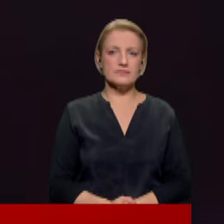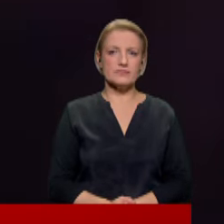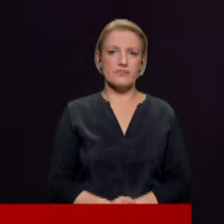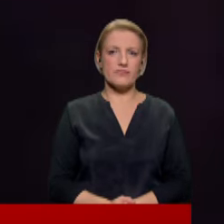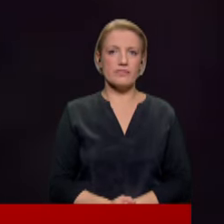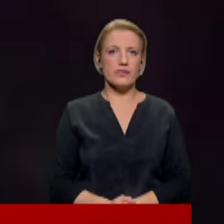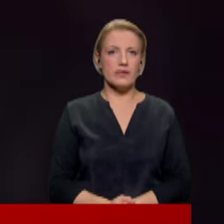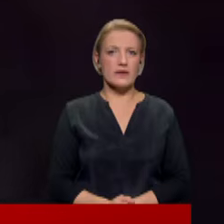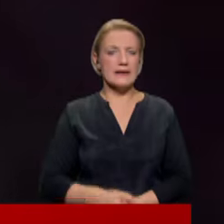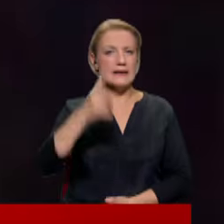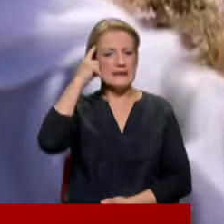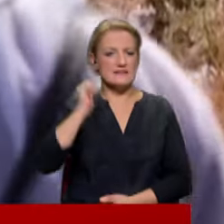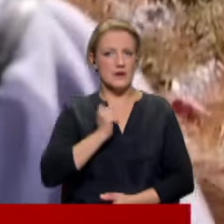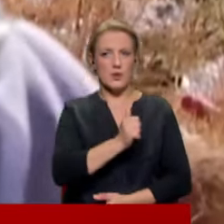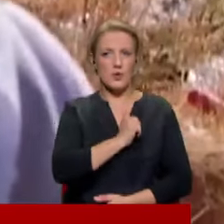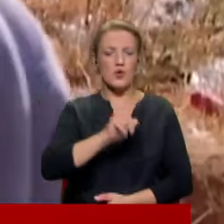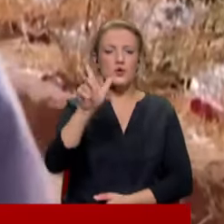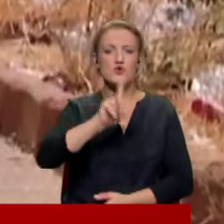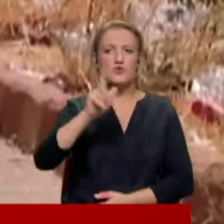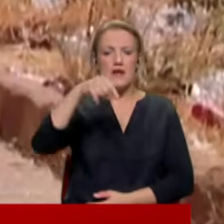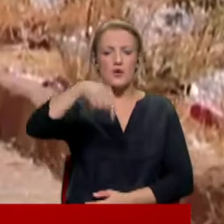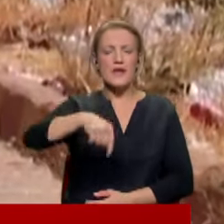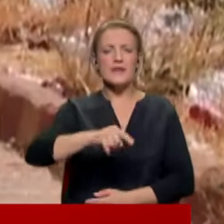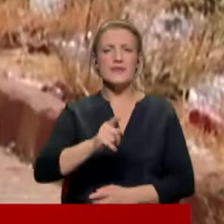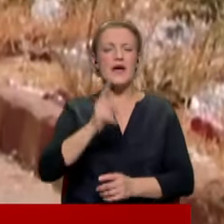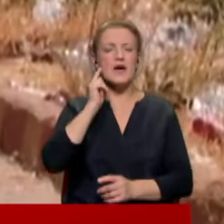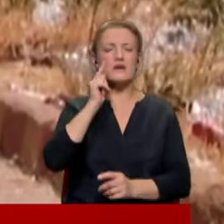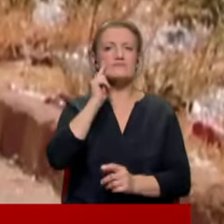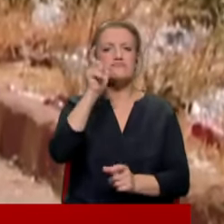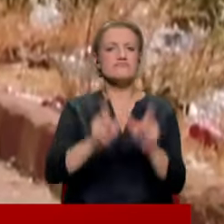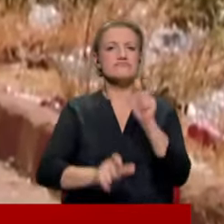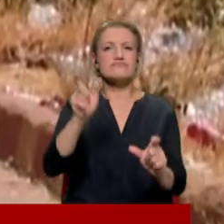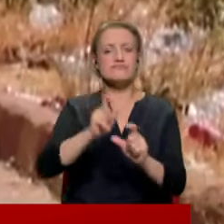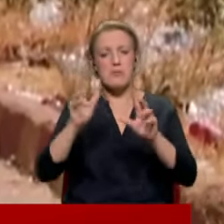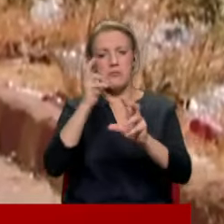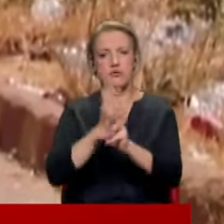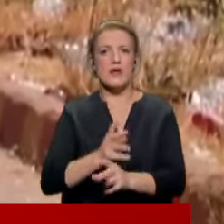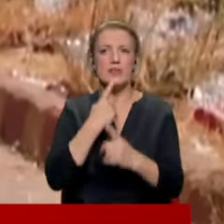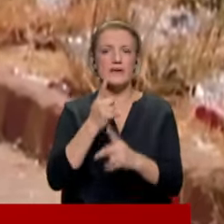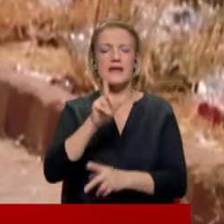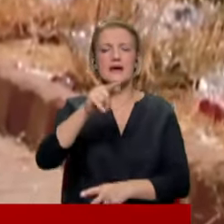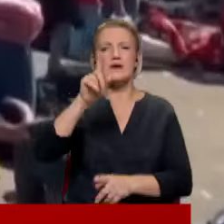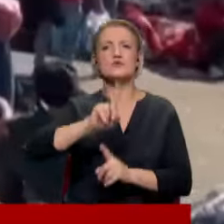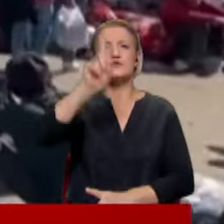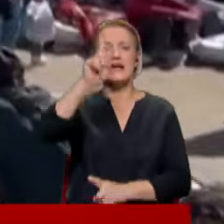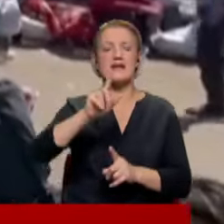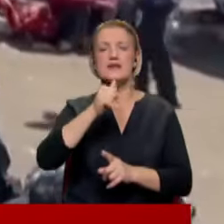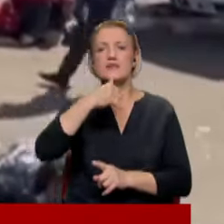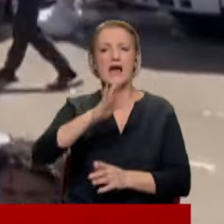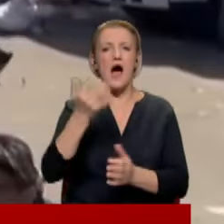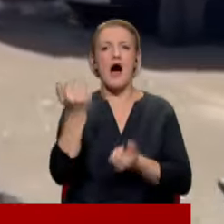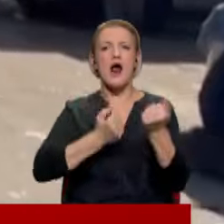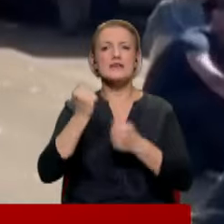ilerledi İsrail ordusu Lübnan'ın güneyinde yaşayan sivillere tahliye çağrısı yaptı kuzeyden litani nehrinin güneyine